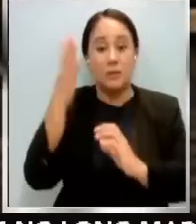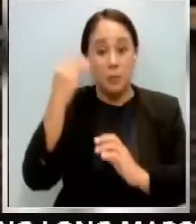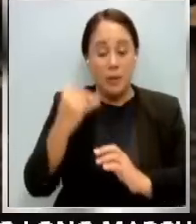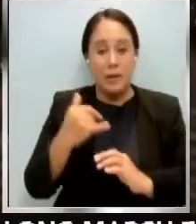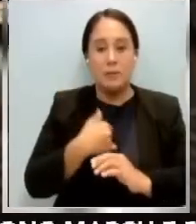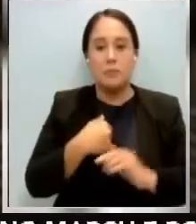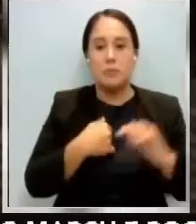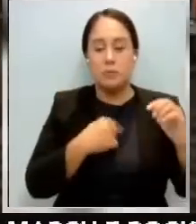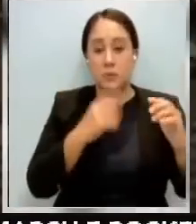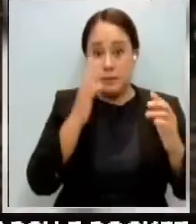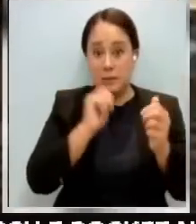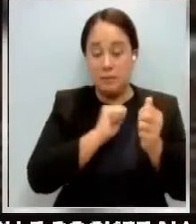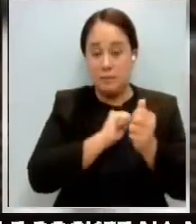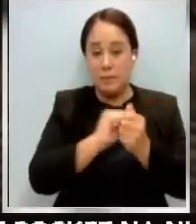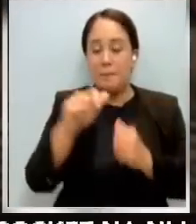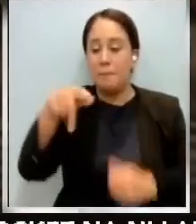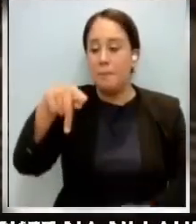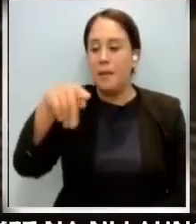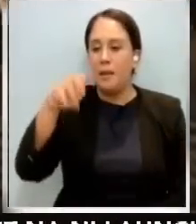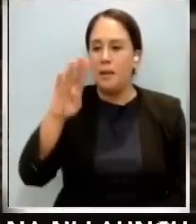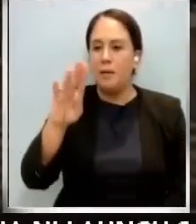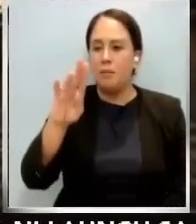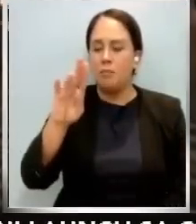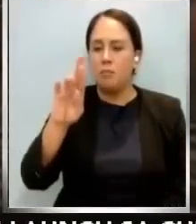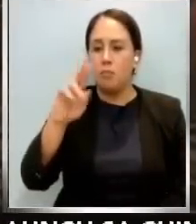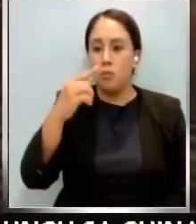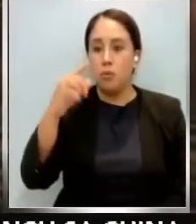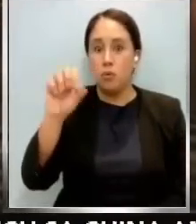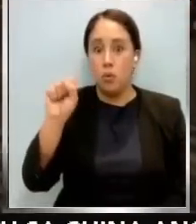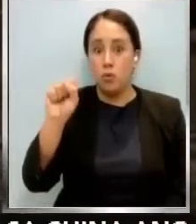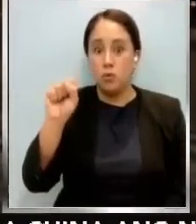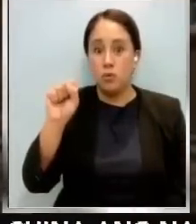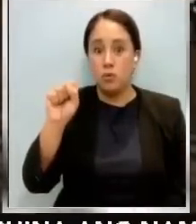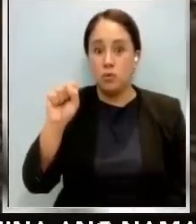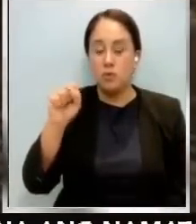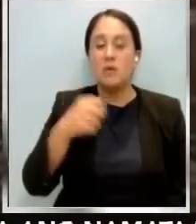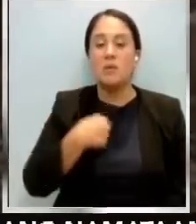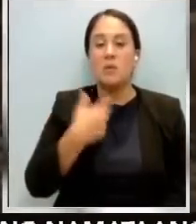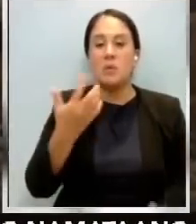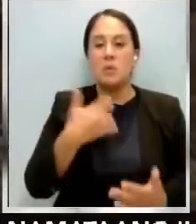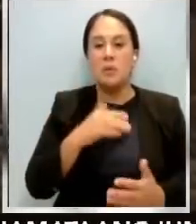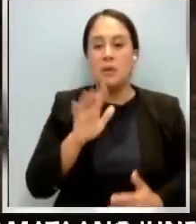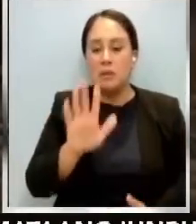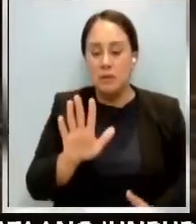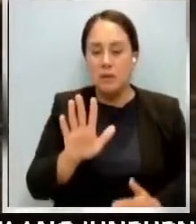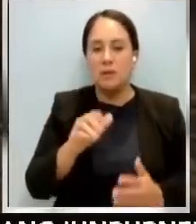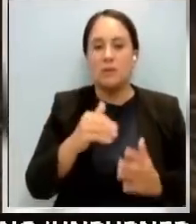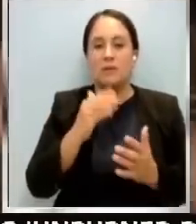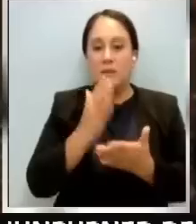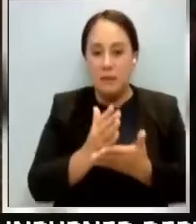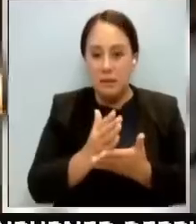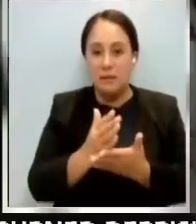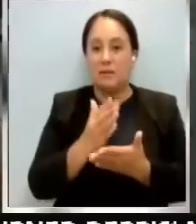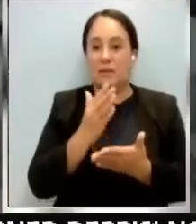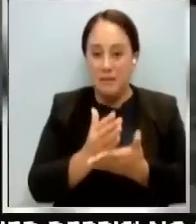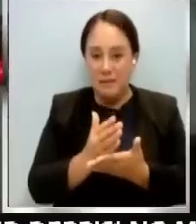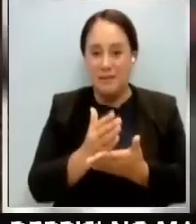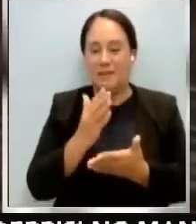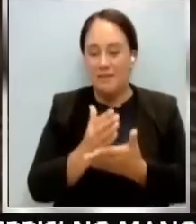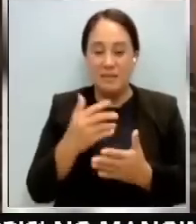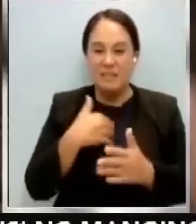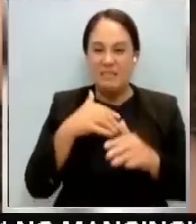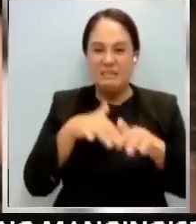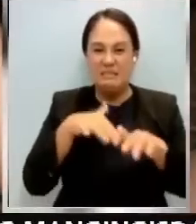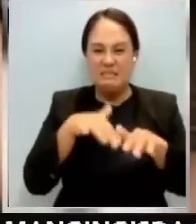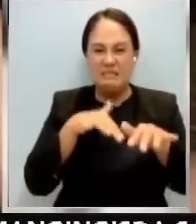sa P. Burgos Avenue, mas malimit kayong tatapak sa inyong brakes kaysa sa inyong gas. At yung nakikita nyong mabagal